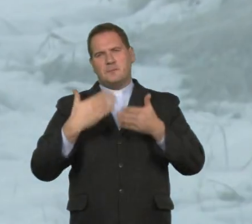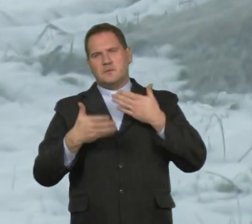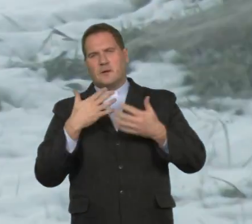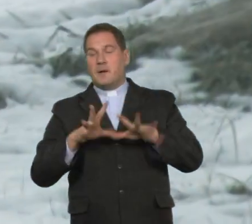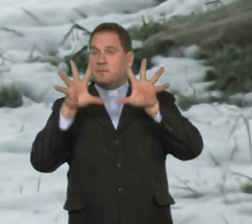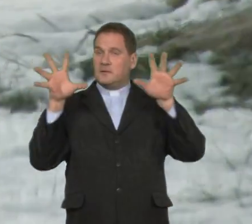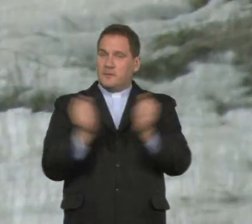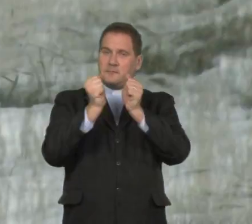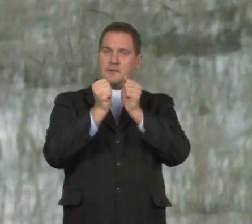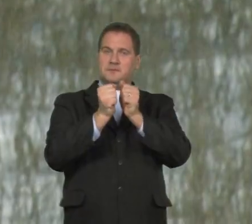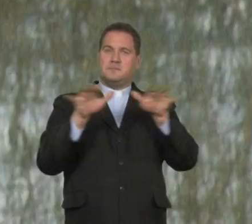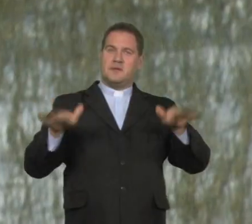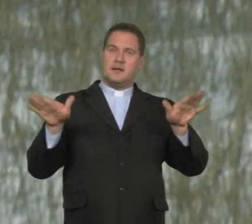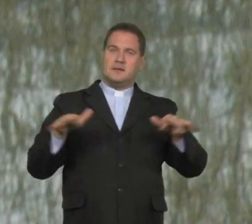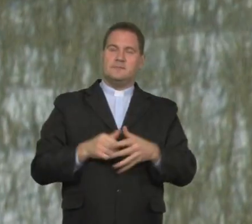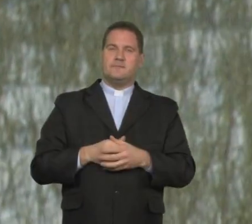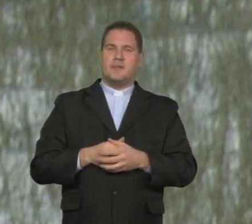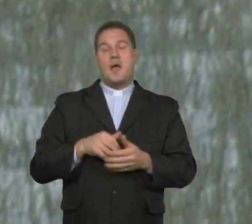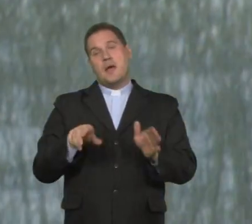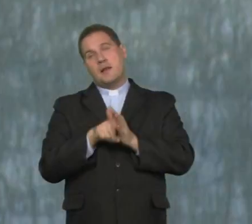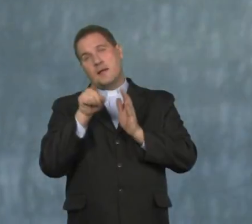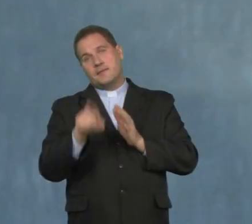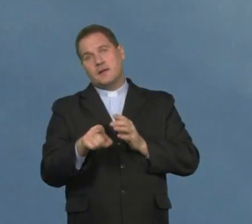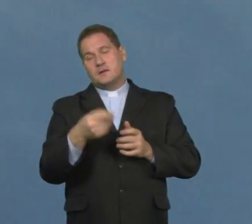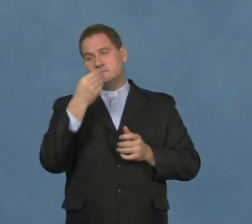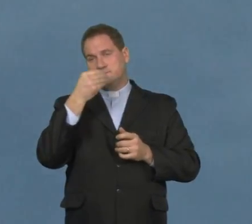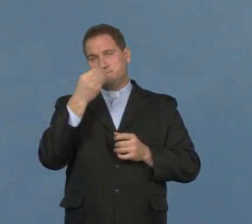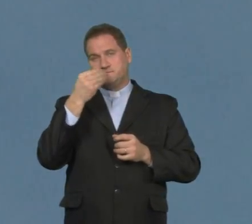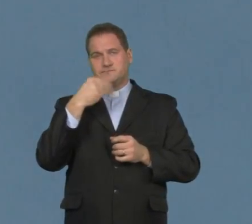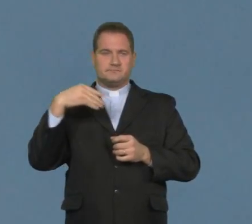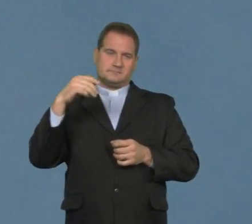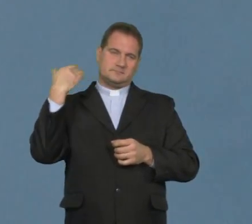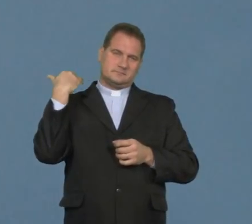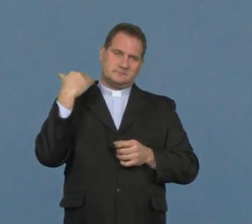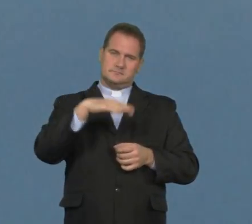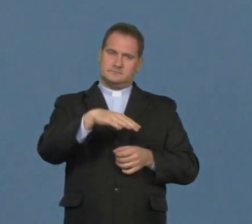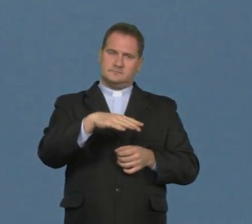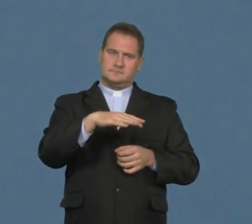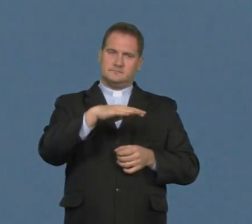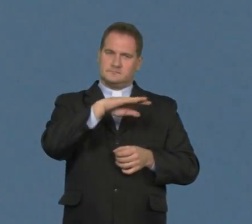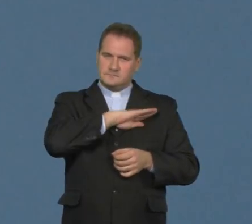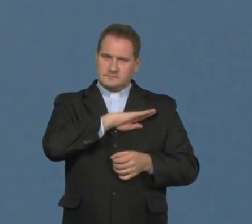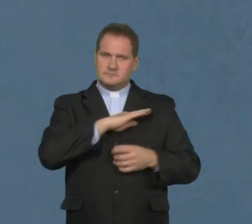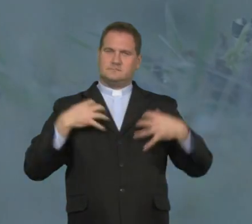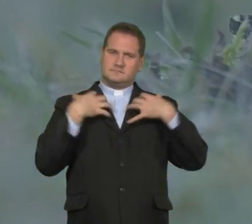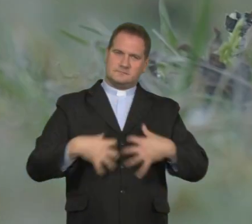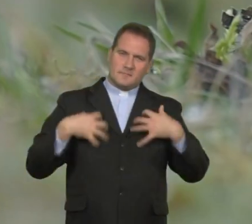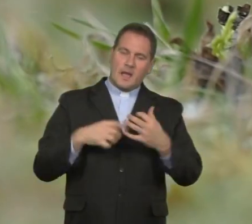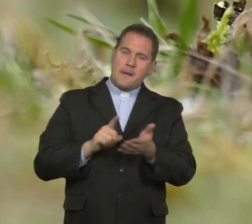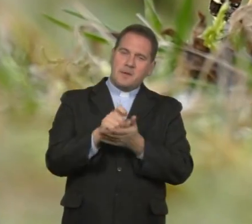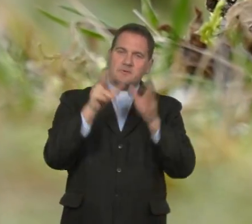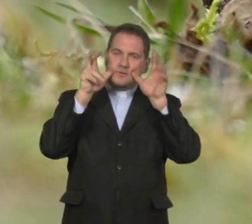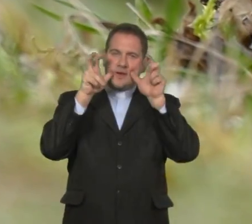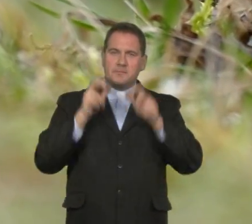Jest za powolny i zbyt mało zwrotny, aby chwytać ptaki. Dlatego żywi się